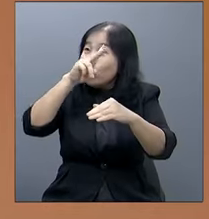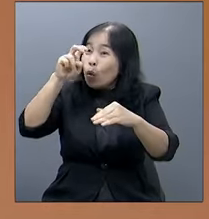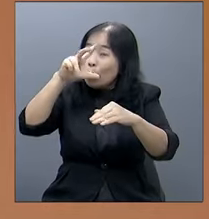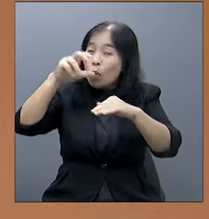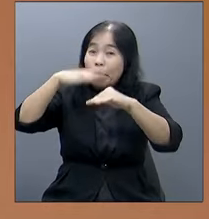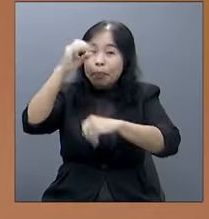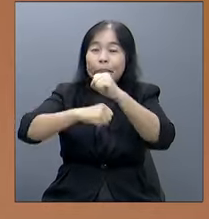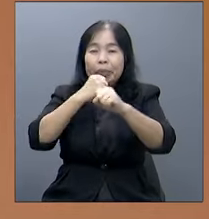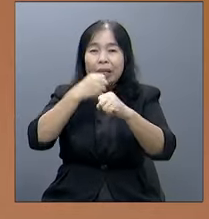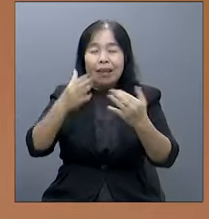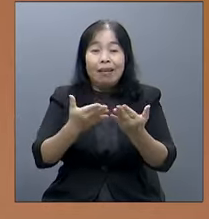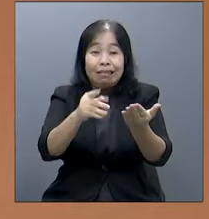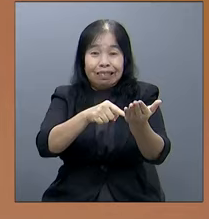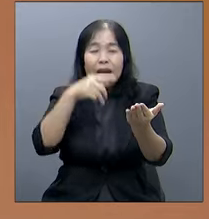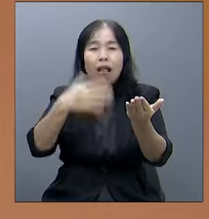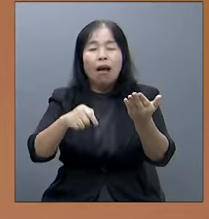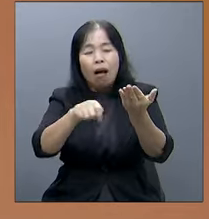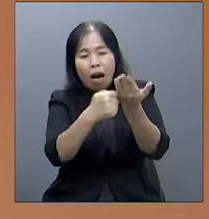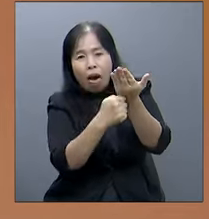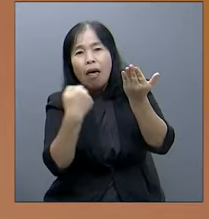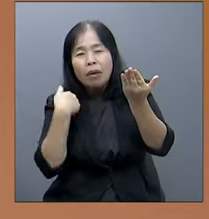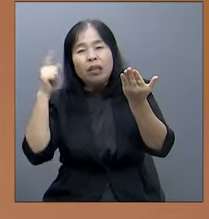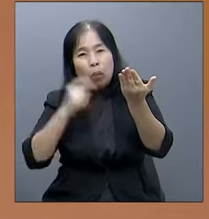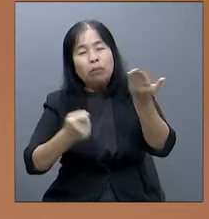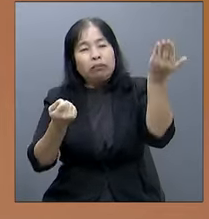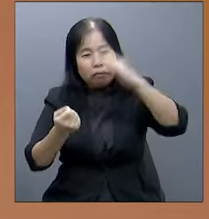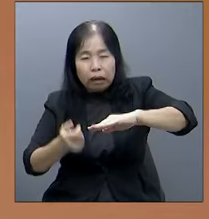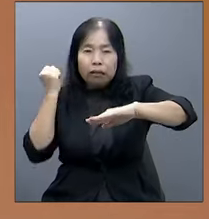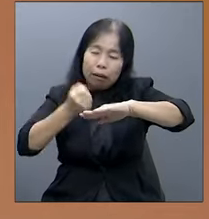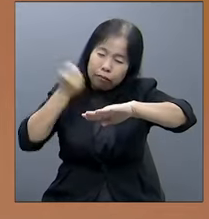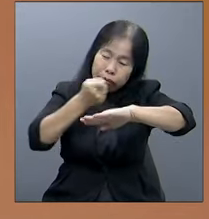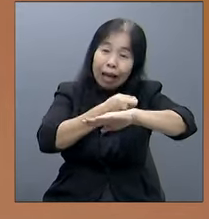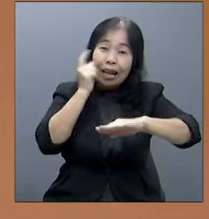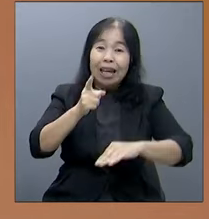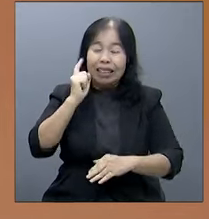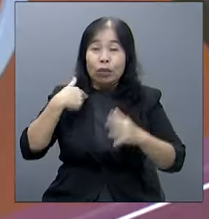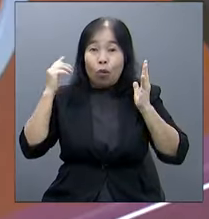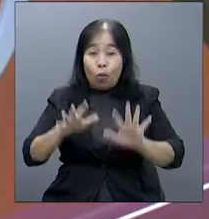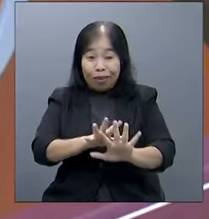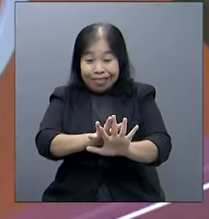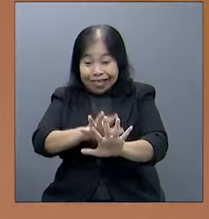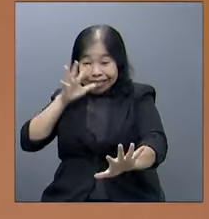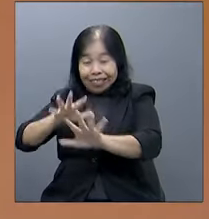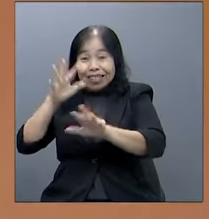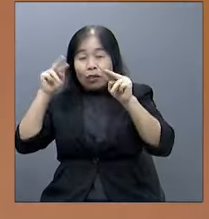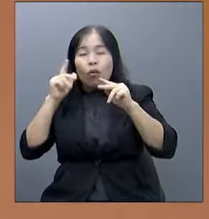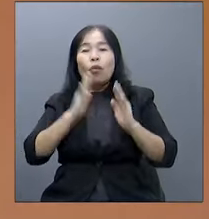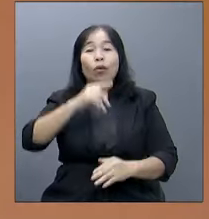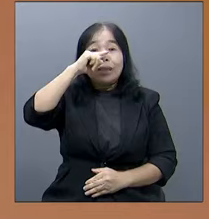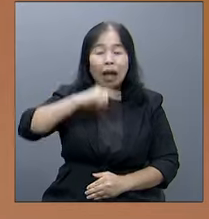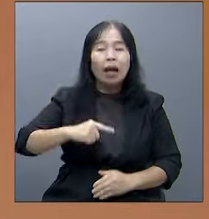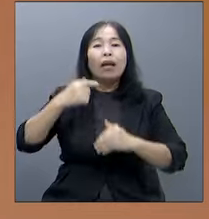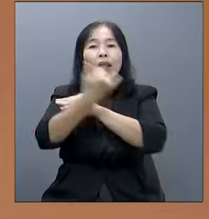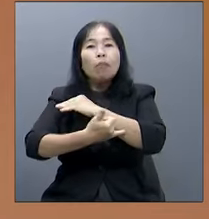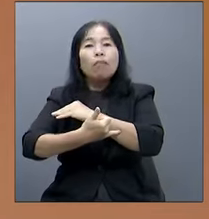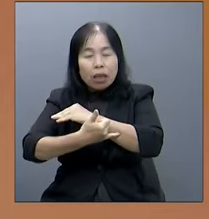ossคืออเขาให้คามสำคัญ กัปเพ